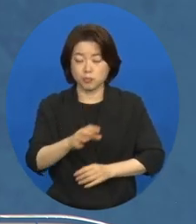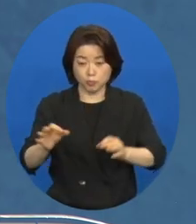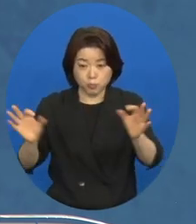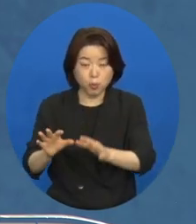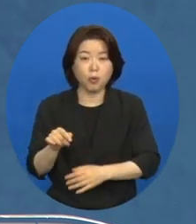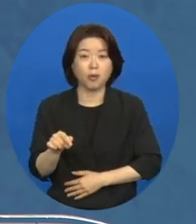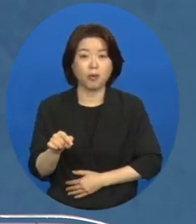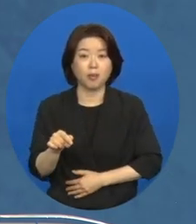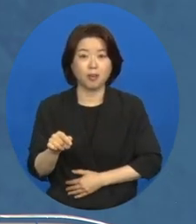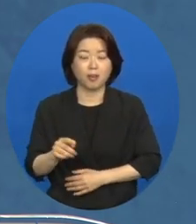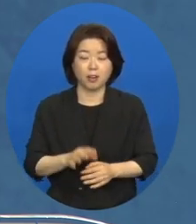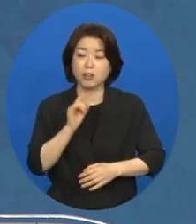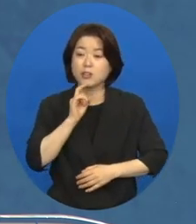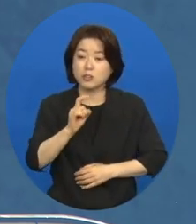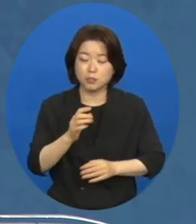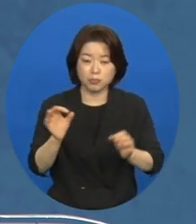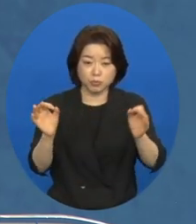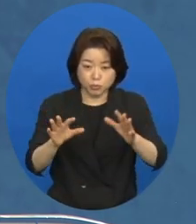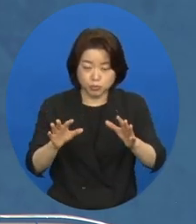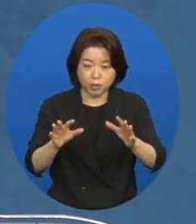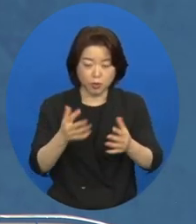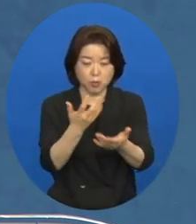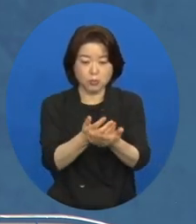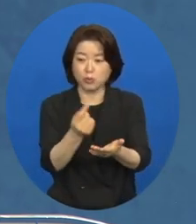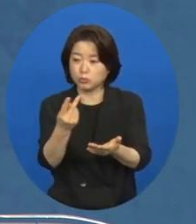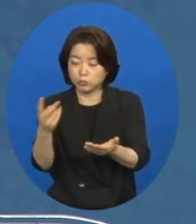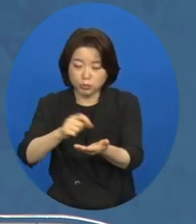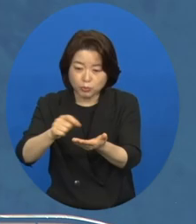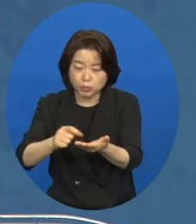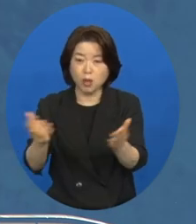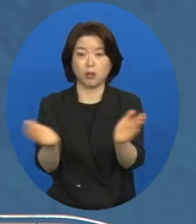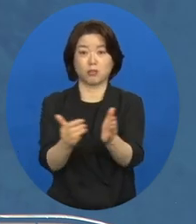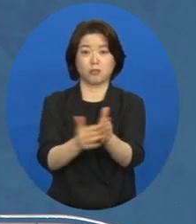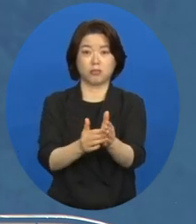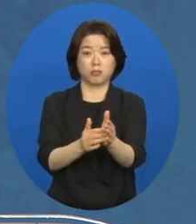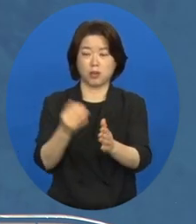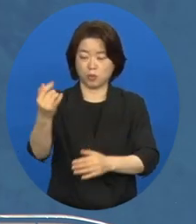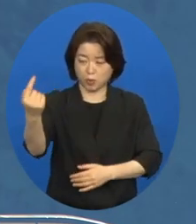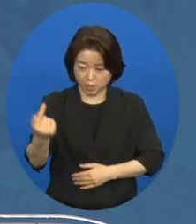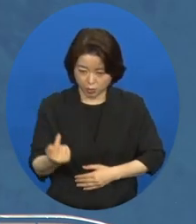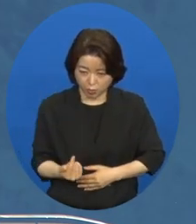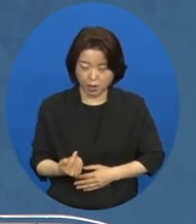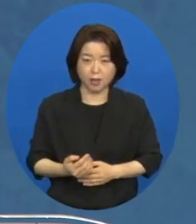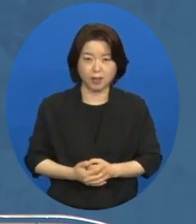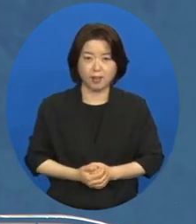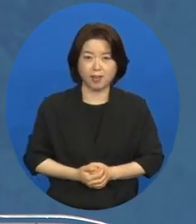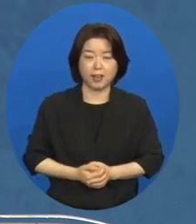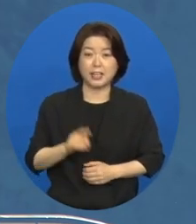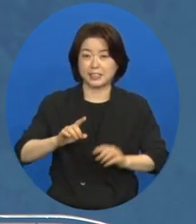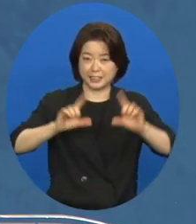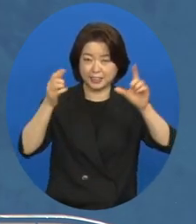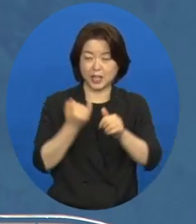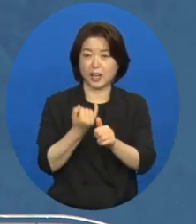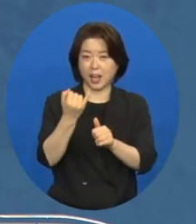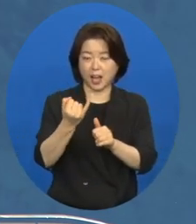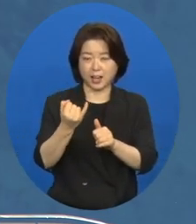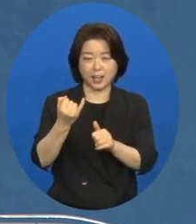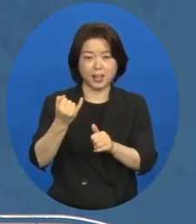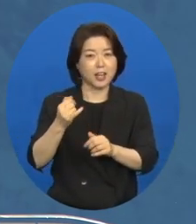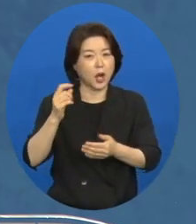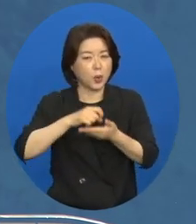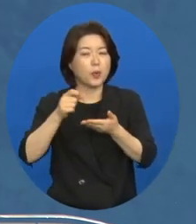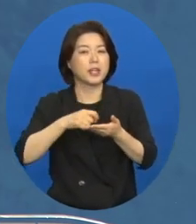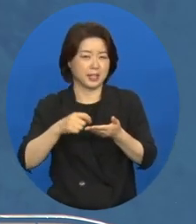거예요. 서류 몇 장으로 끝났습니다. 그날 저희 아내가 쓴 동행일기인데 이렇게 썼습니다. 주님